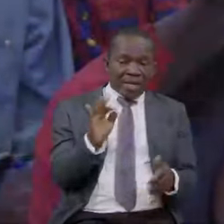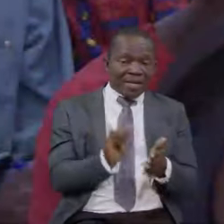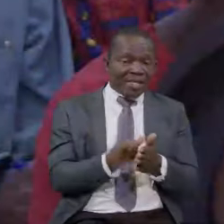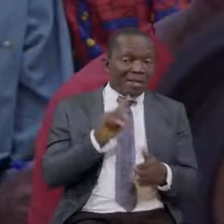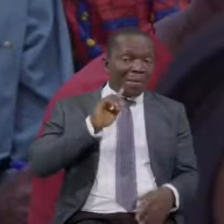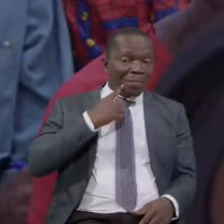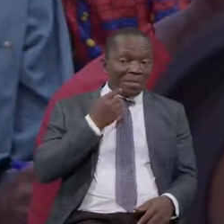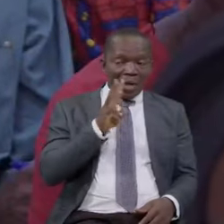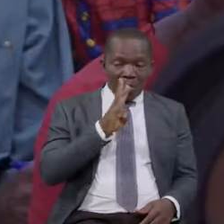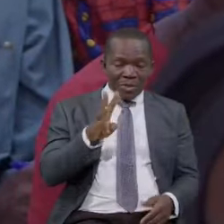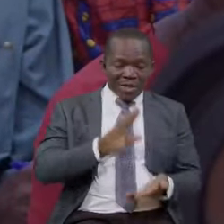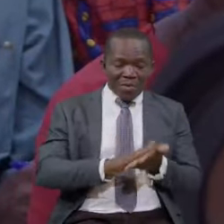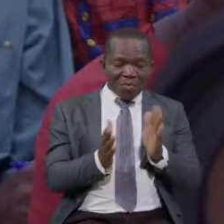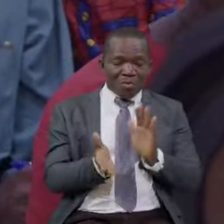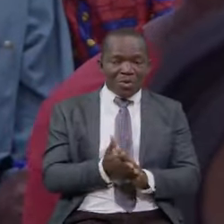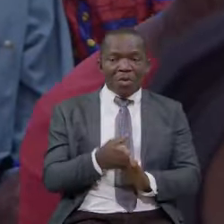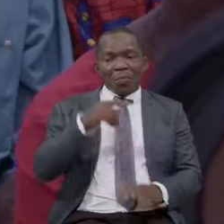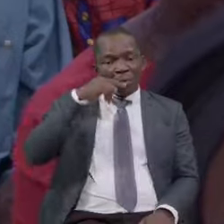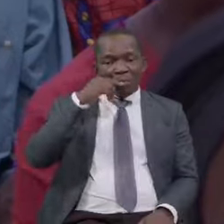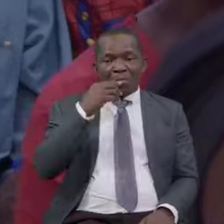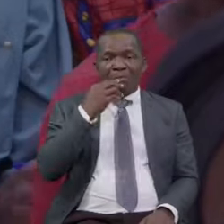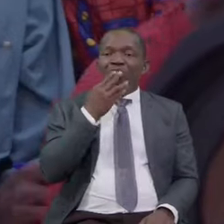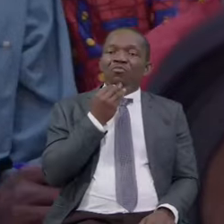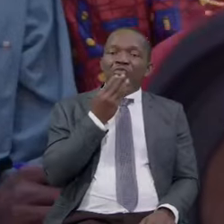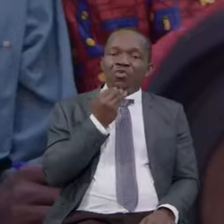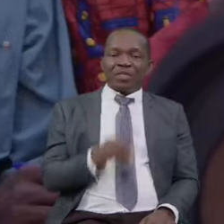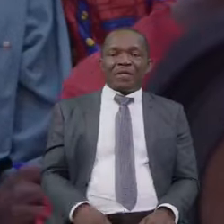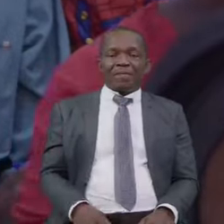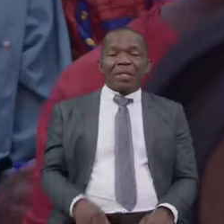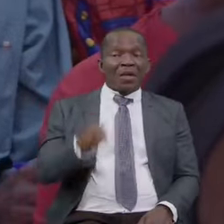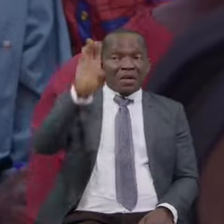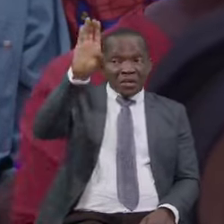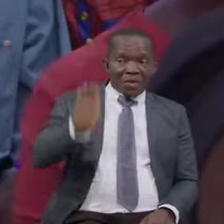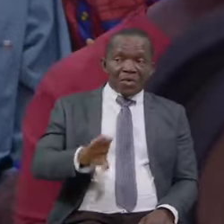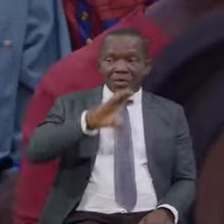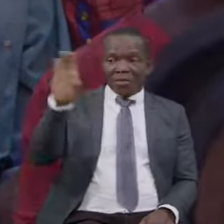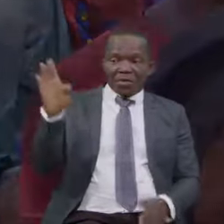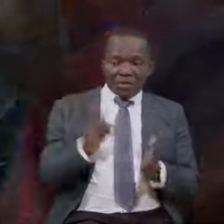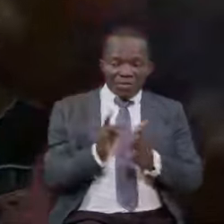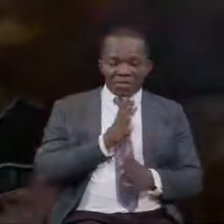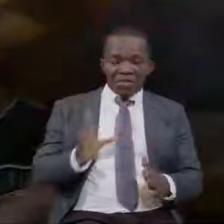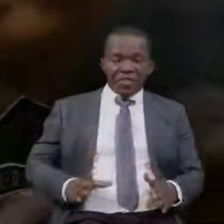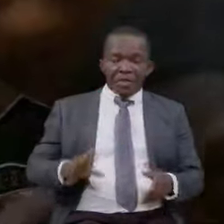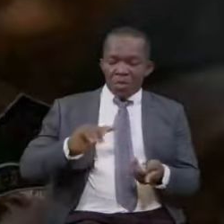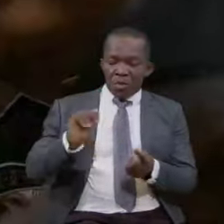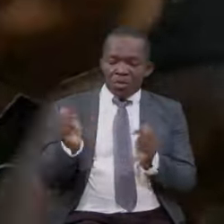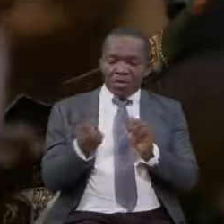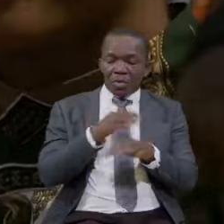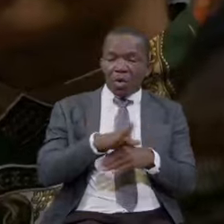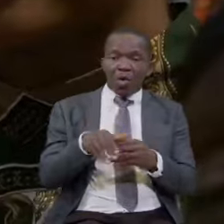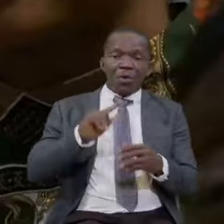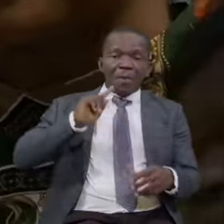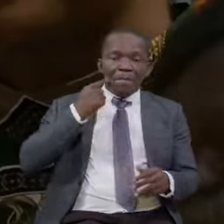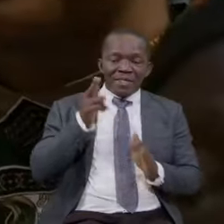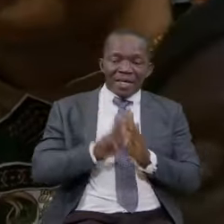douce la croix de Jésus-Christ va transformer toute amertume de ta vie en eau douce au nom de